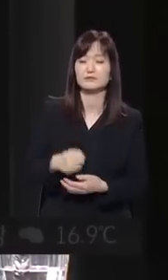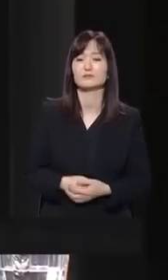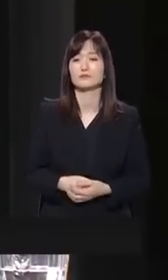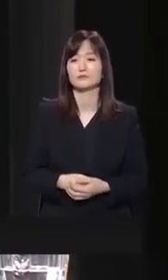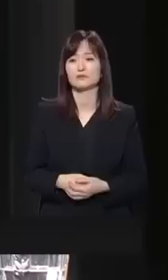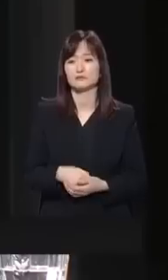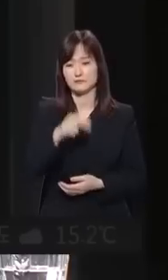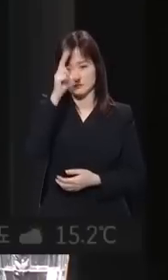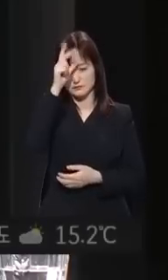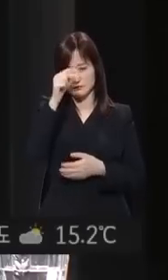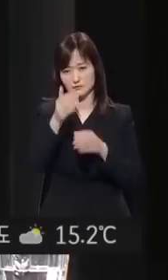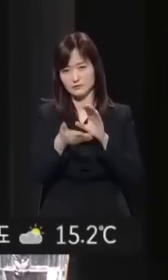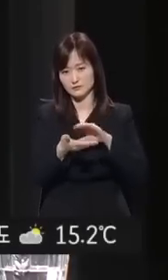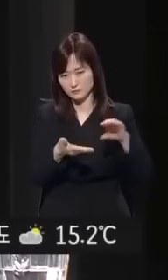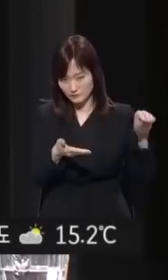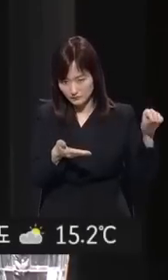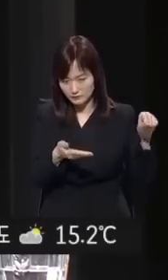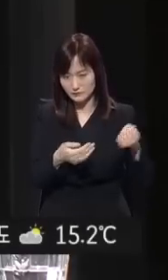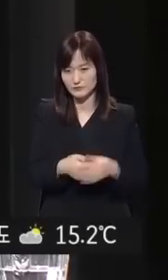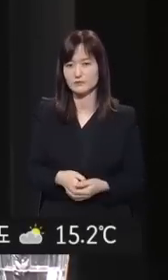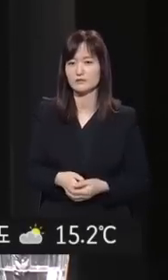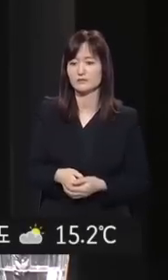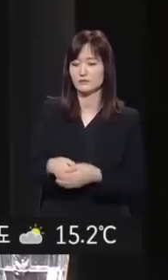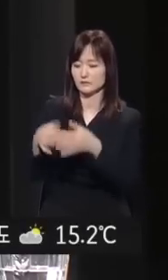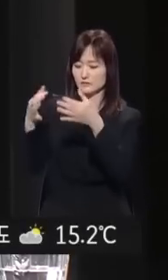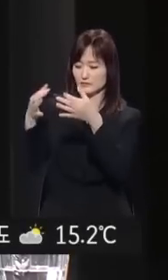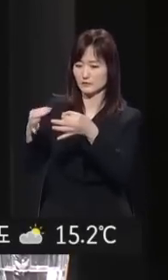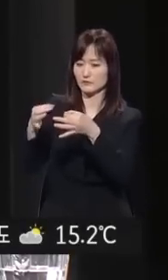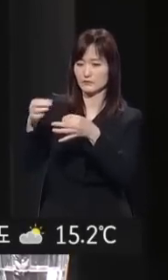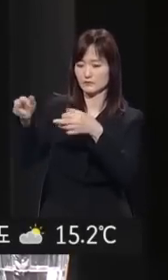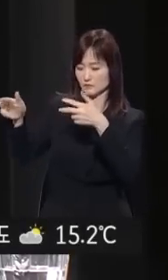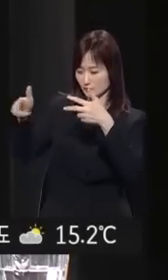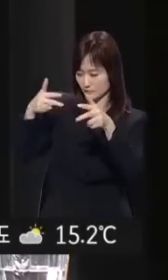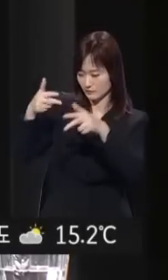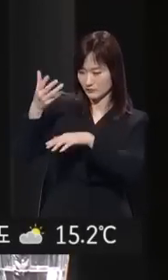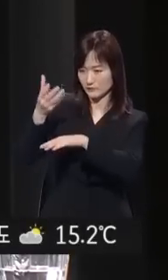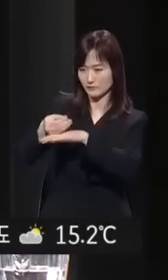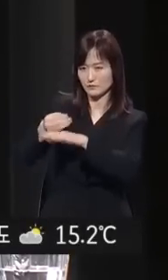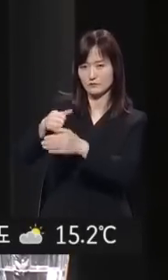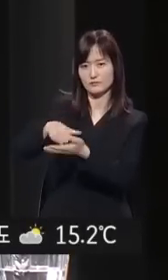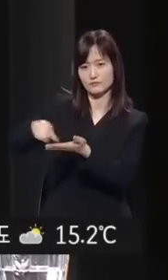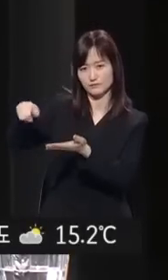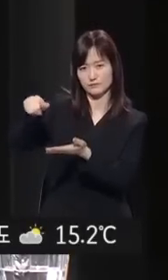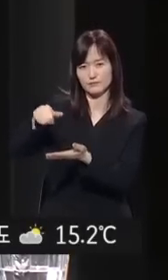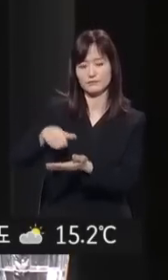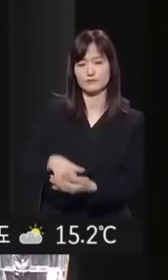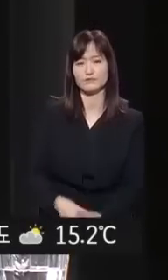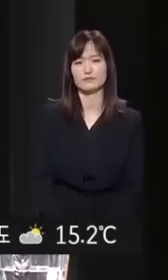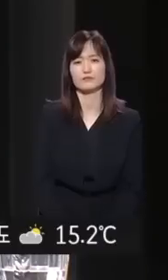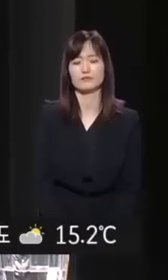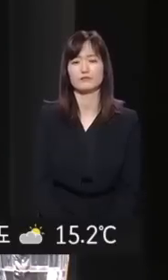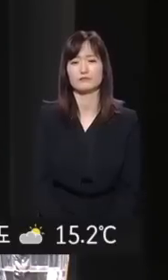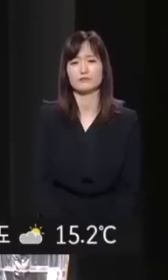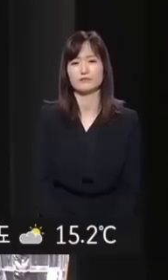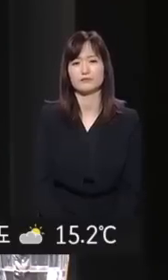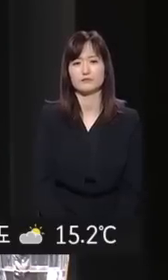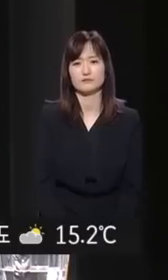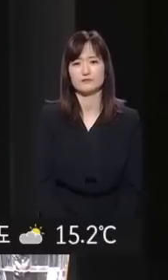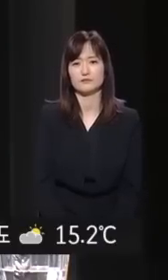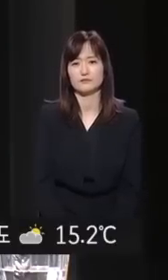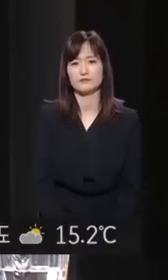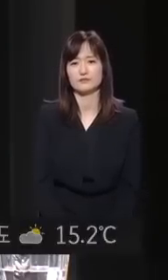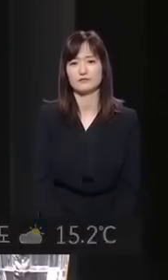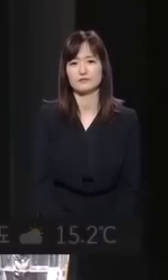사이에 시간을 벌어 놓은 동안에 cctv의 녹화되어 있던 장면을 다 입멸을 했습니다 증거를 핵심적인 증거가 될 만한 걸